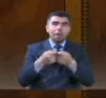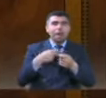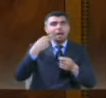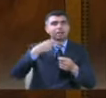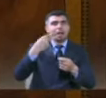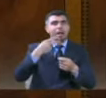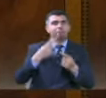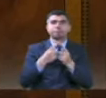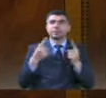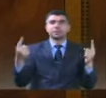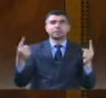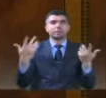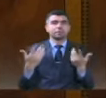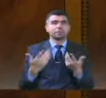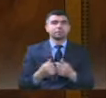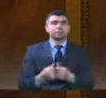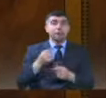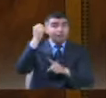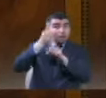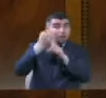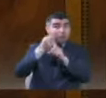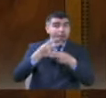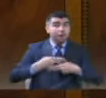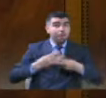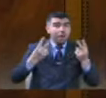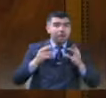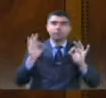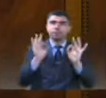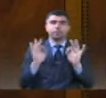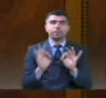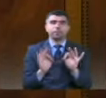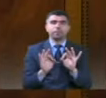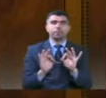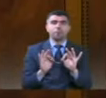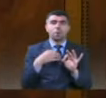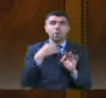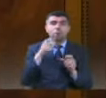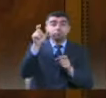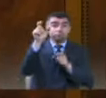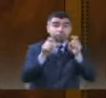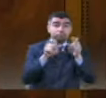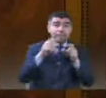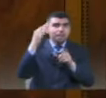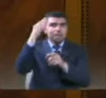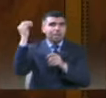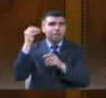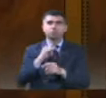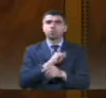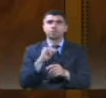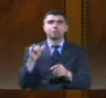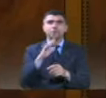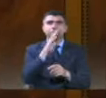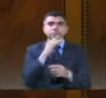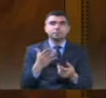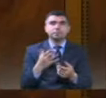أي إصلاح، هناك حلول ترقيعية فقط. المغاربة لن ينسوا الإصلاح